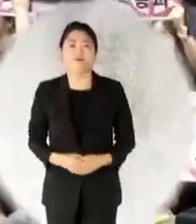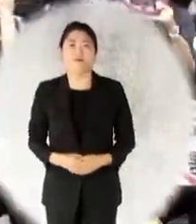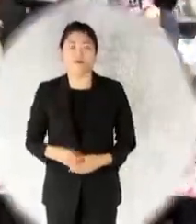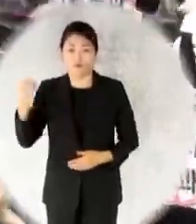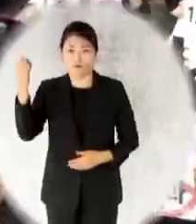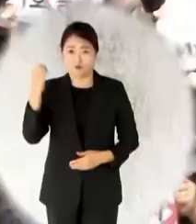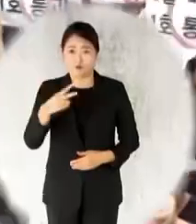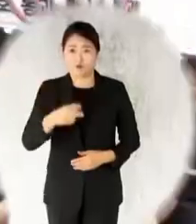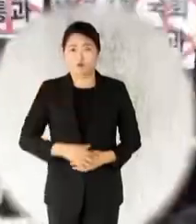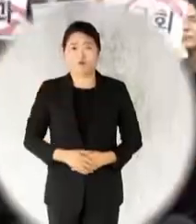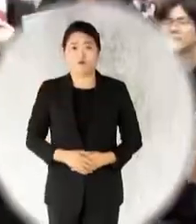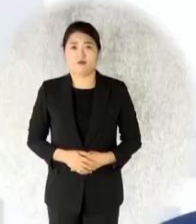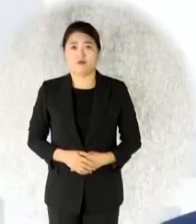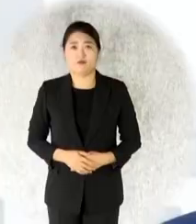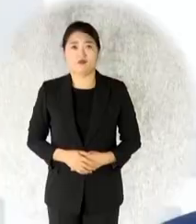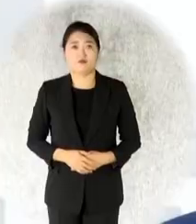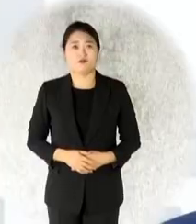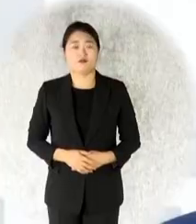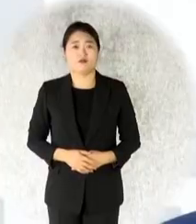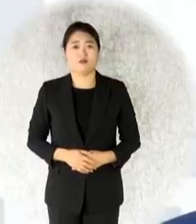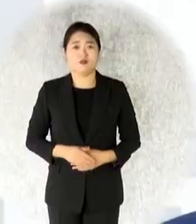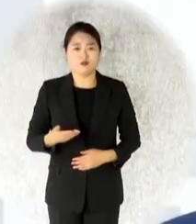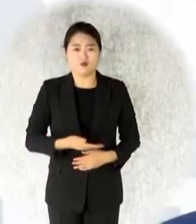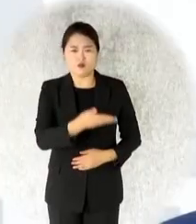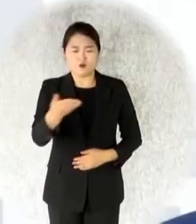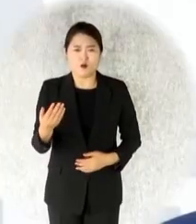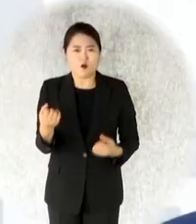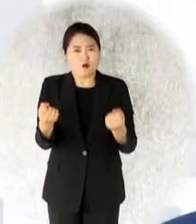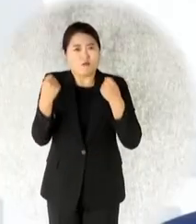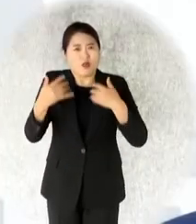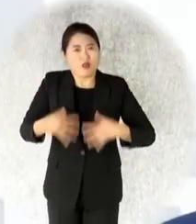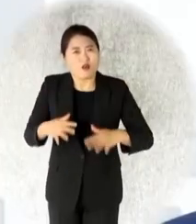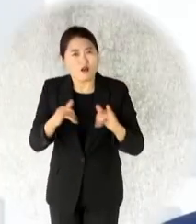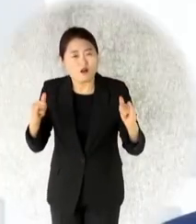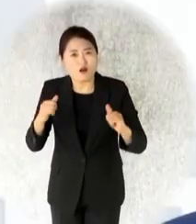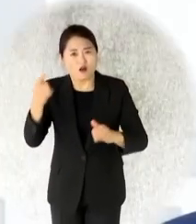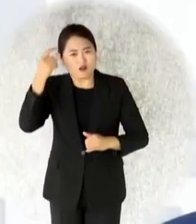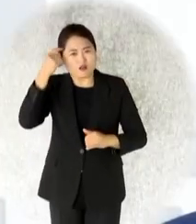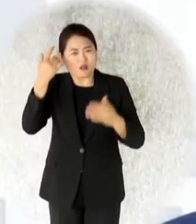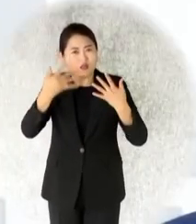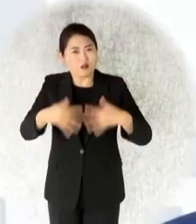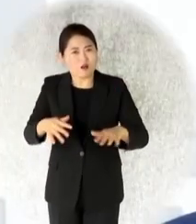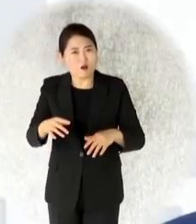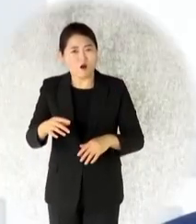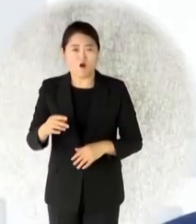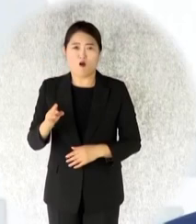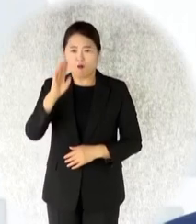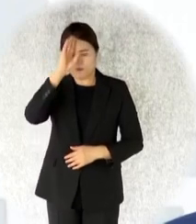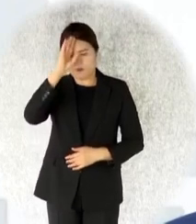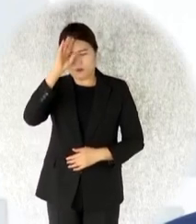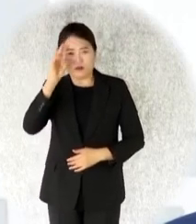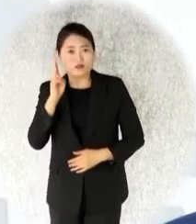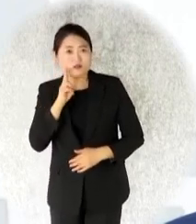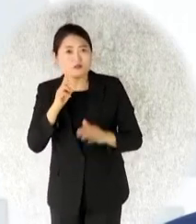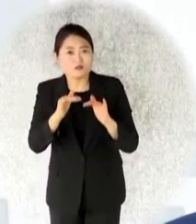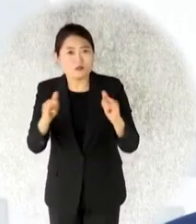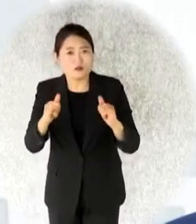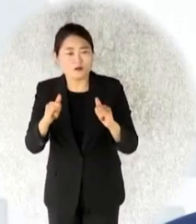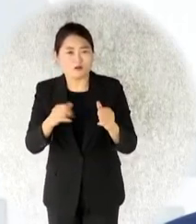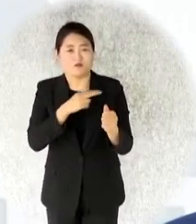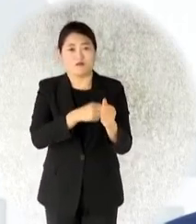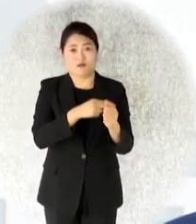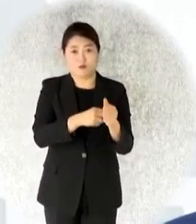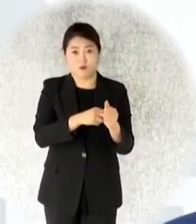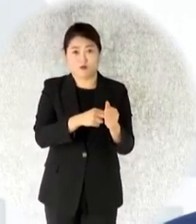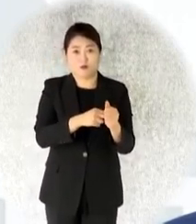그리고 우리는 이제 건강 약자나 정신건강 고위험군 선생님들을 위해